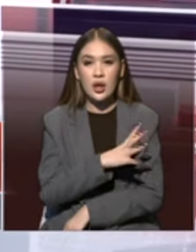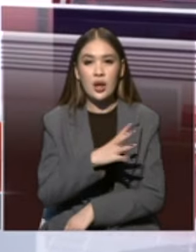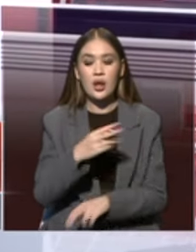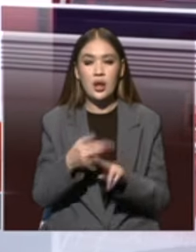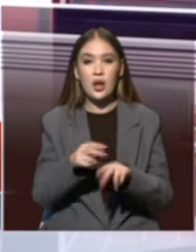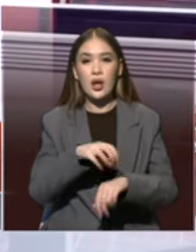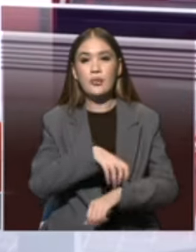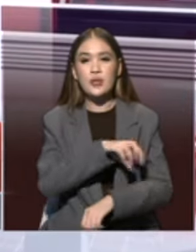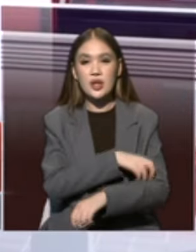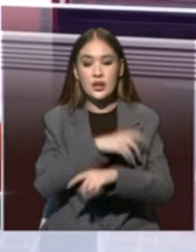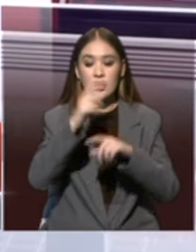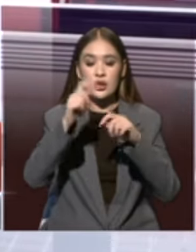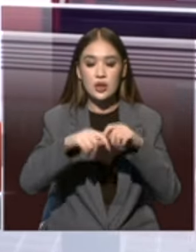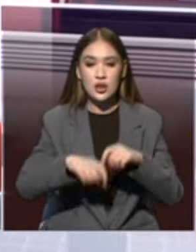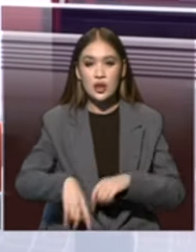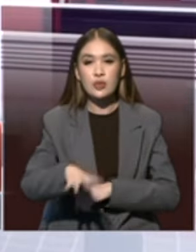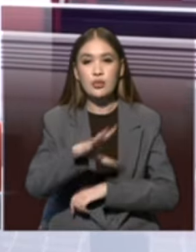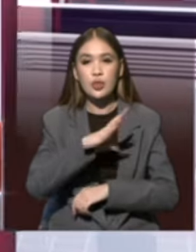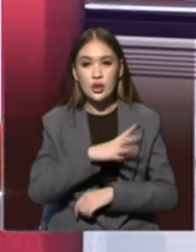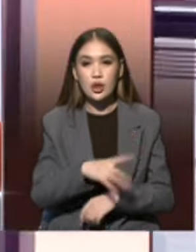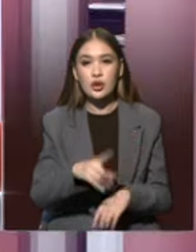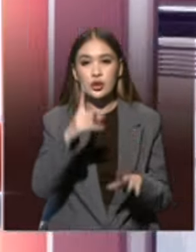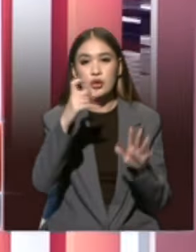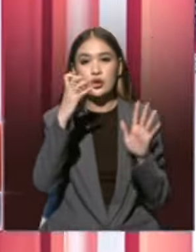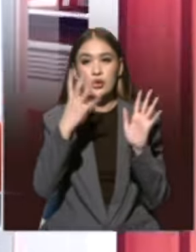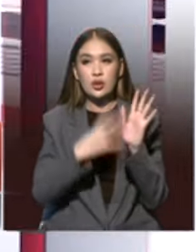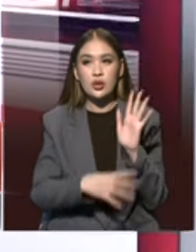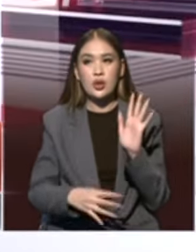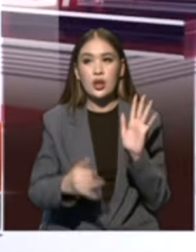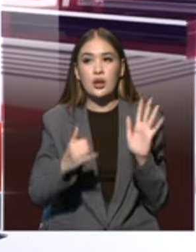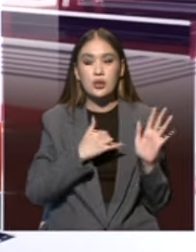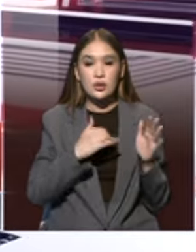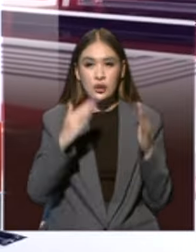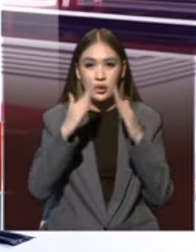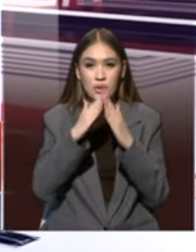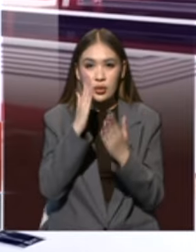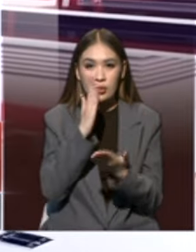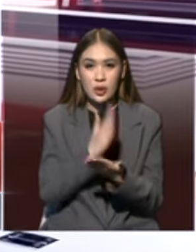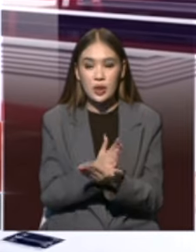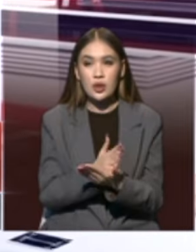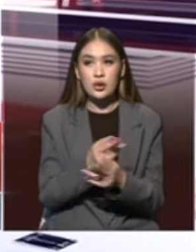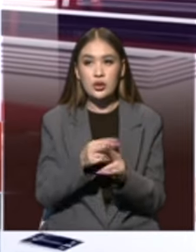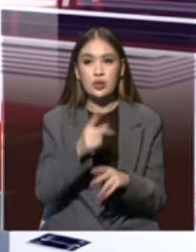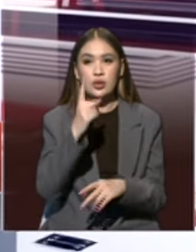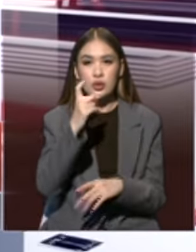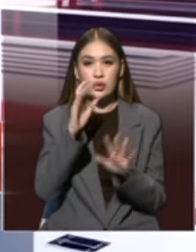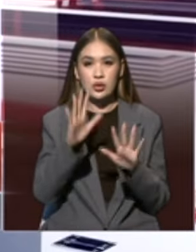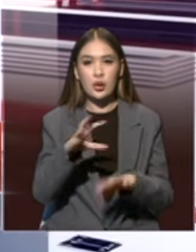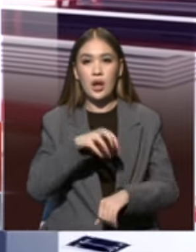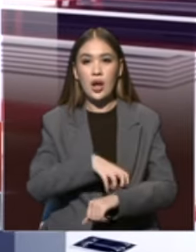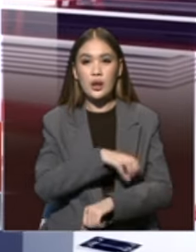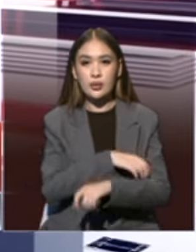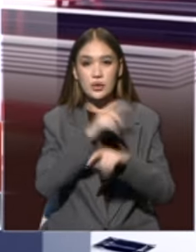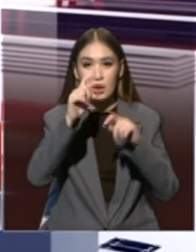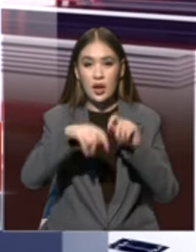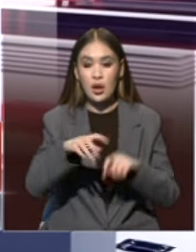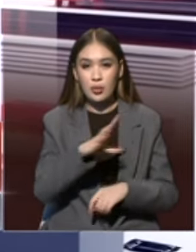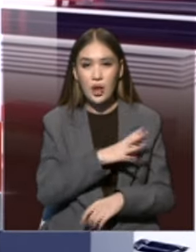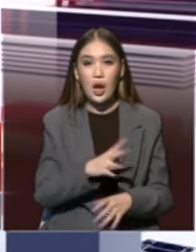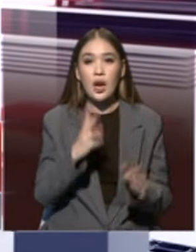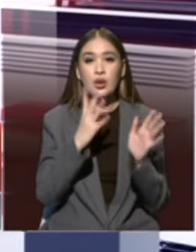Комиссияда тексеріс жүрді. Бізде 190 үй бар екен. Соның тек 100-і комиссиядан өтті. Қалған